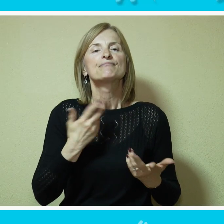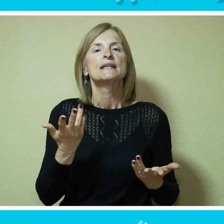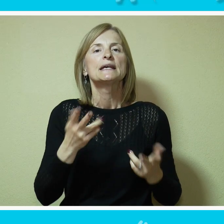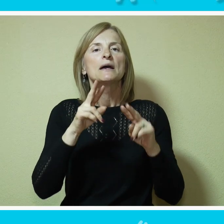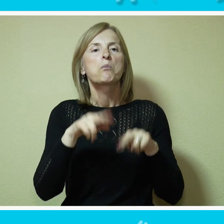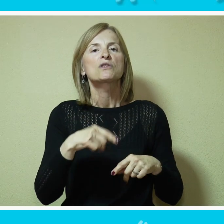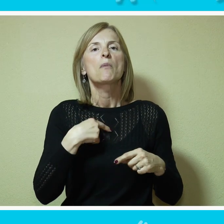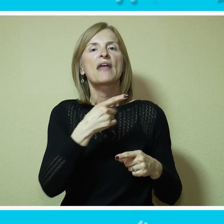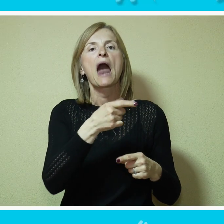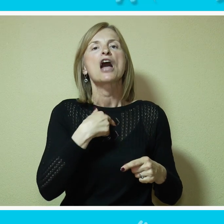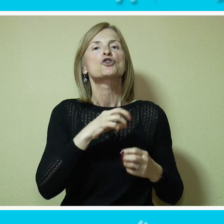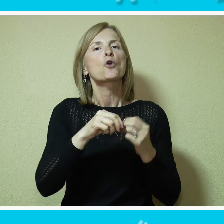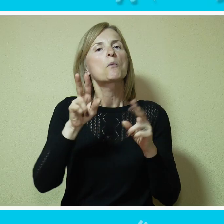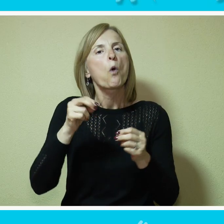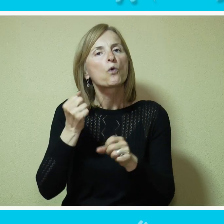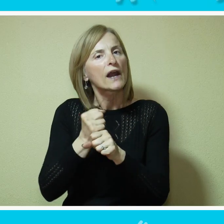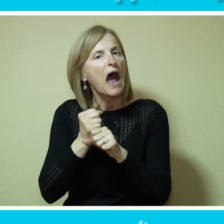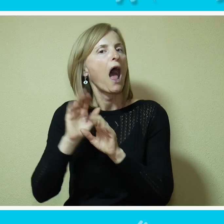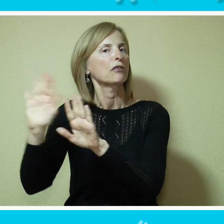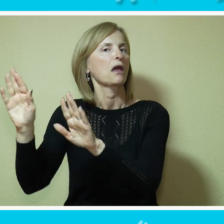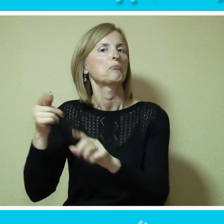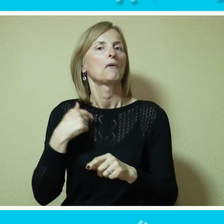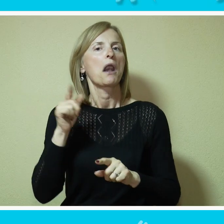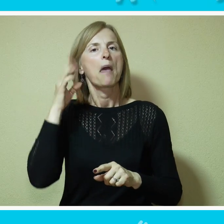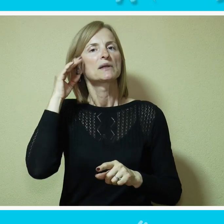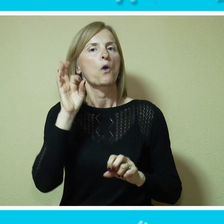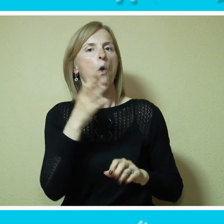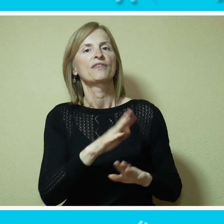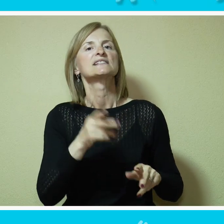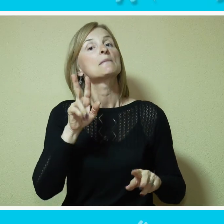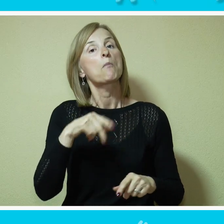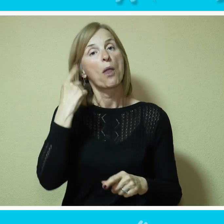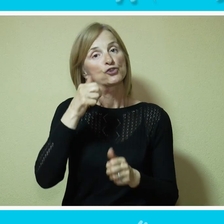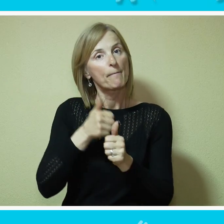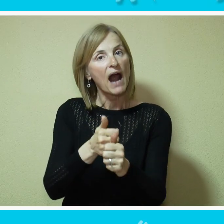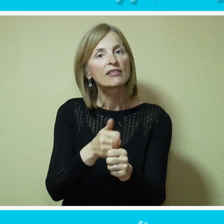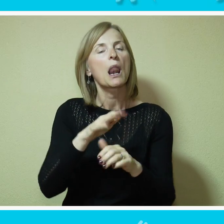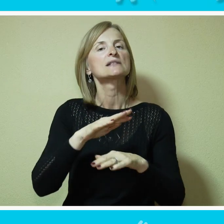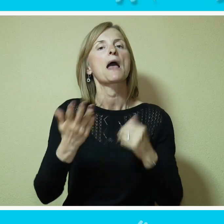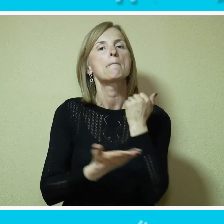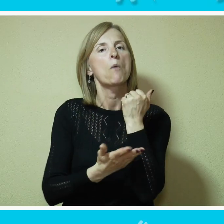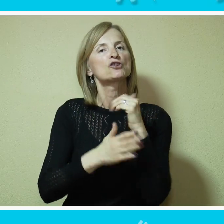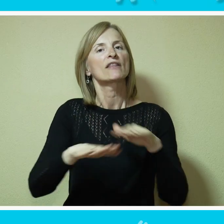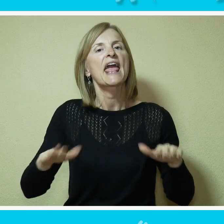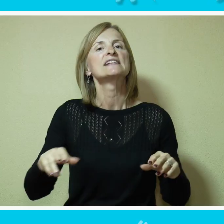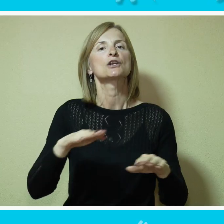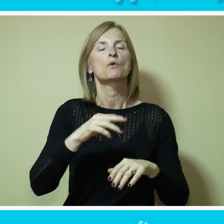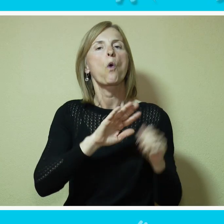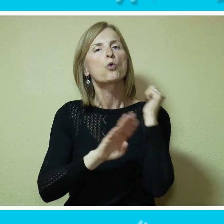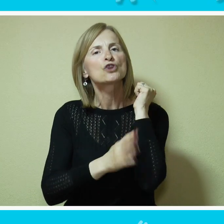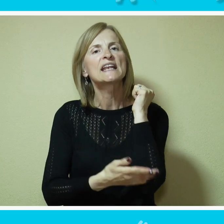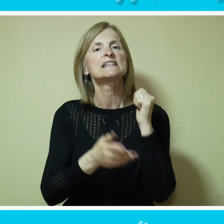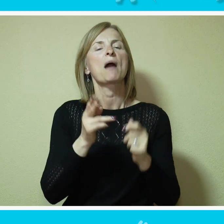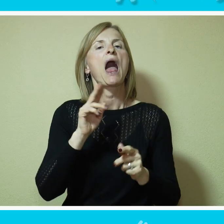da rade i da imaju svoj posao. Imamo dosta ličnih pratilaca koji pomažu učenicima, roditeljima, najviše